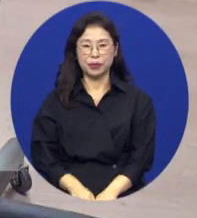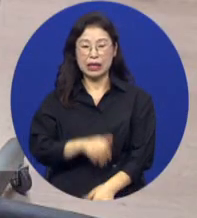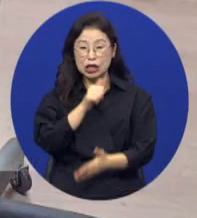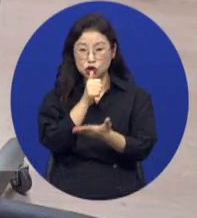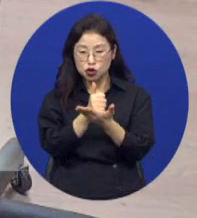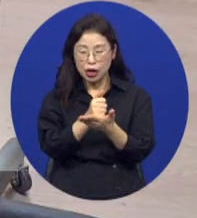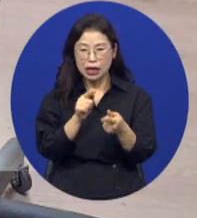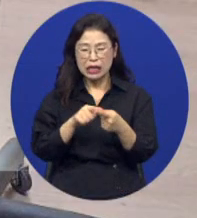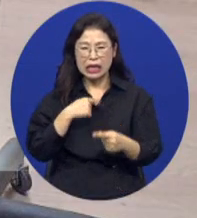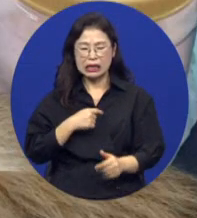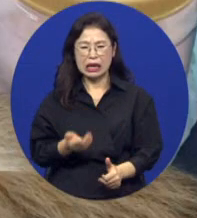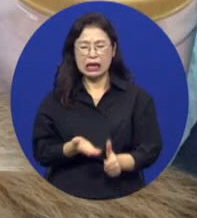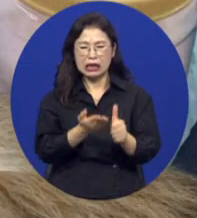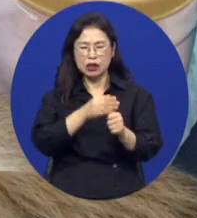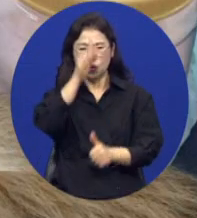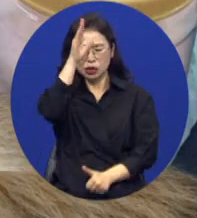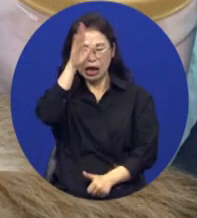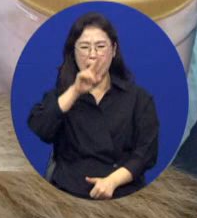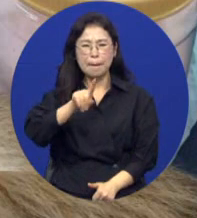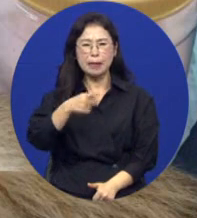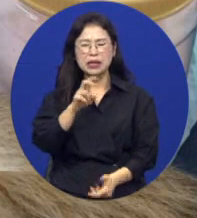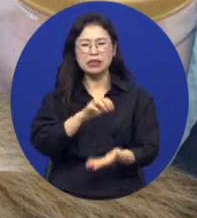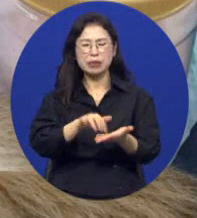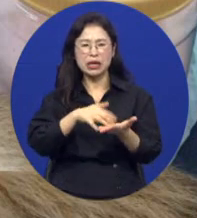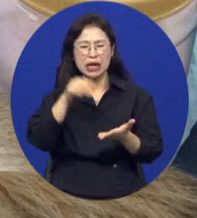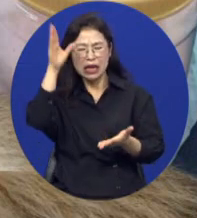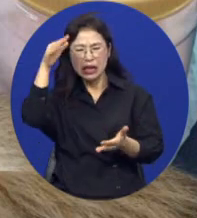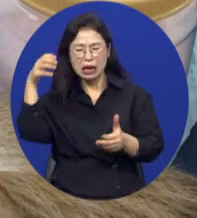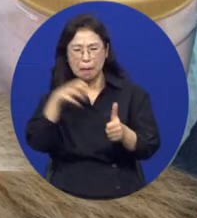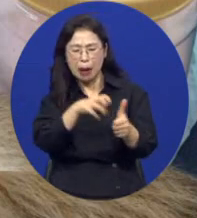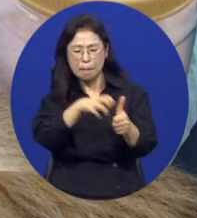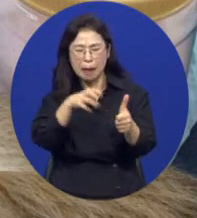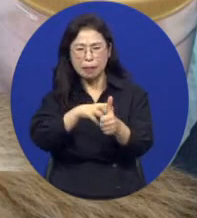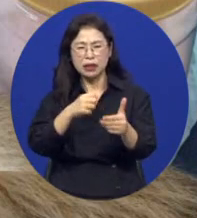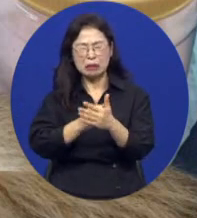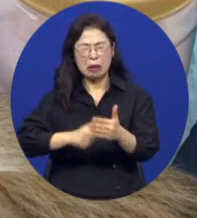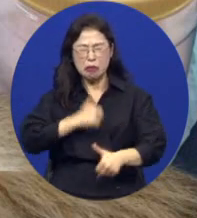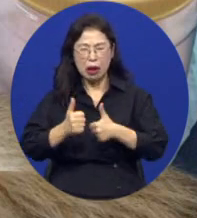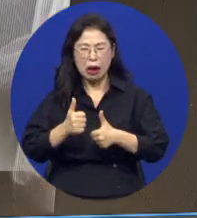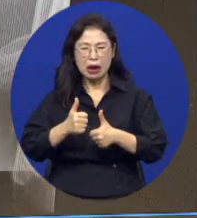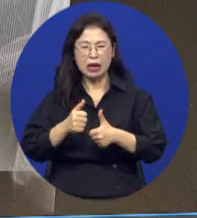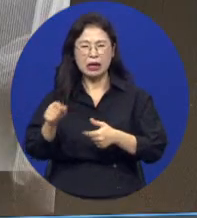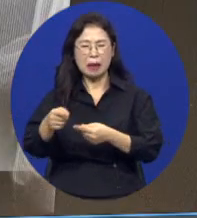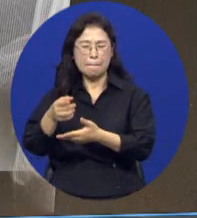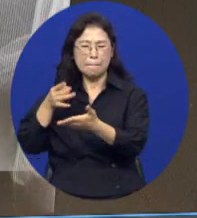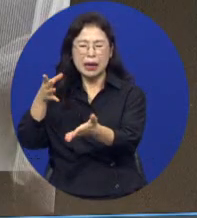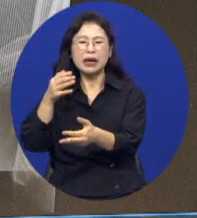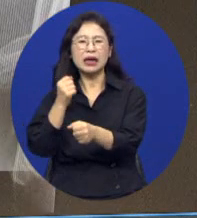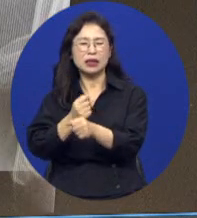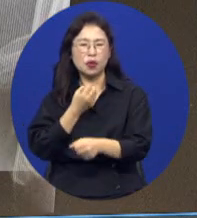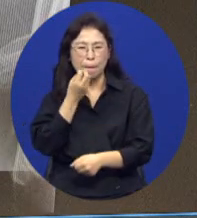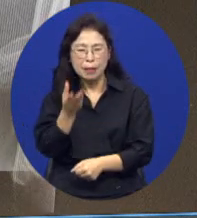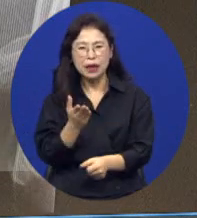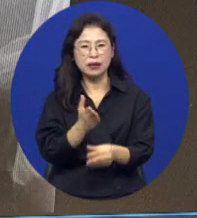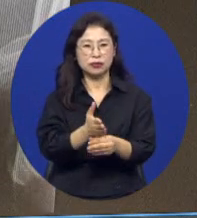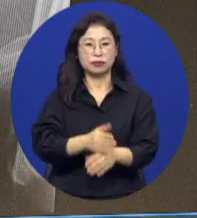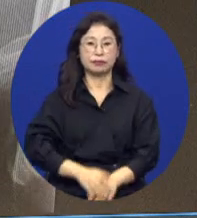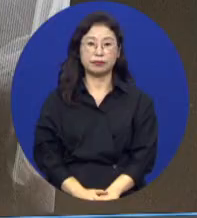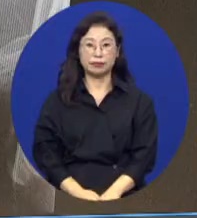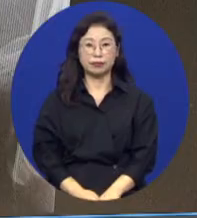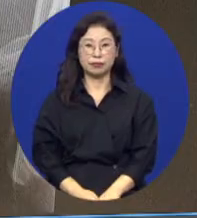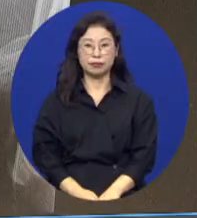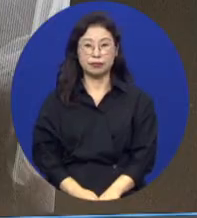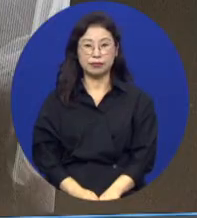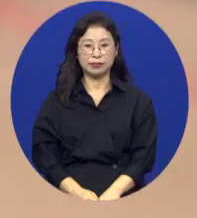피해자는 자신이 키우던 닭 120여 마리를 주변 개들이 물어뜯어 홧김에 범행을 저질렀다고 진술한 것으로 알려졌습니다